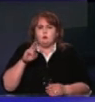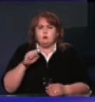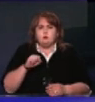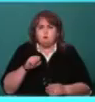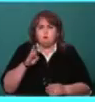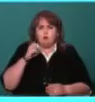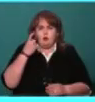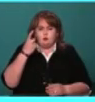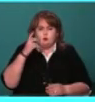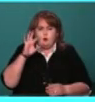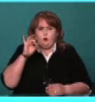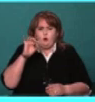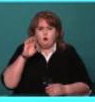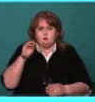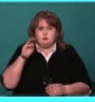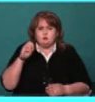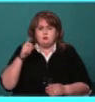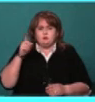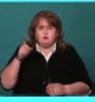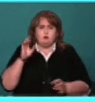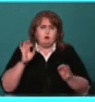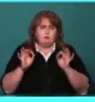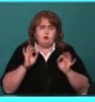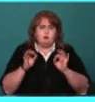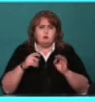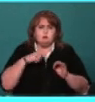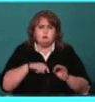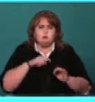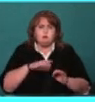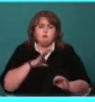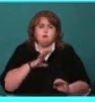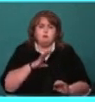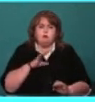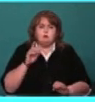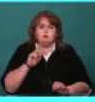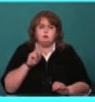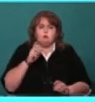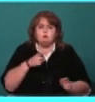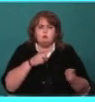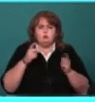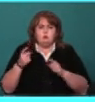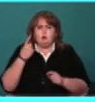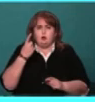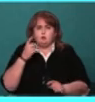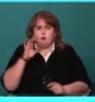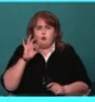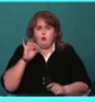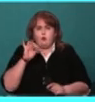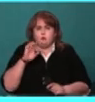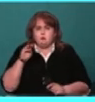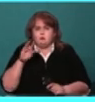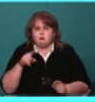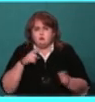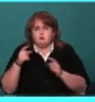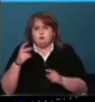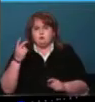одной орбите, это его нормальное состояние. Но иногда бывает, что электрон может перейти с одной орбиты на другую.